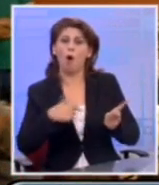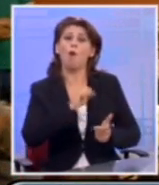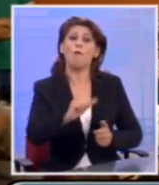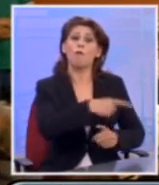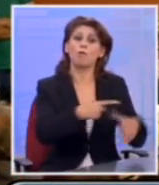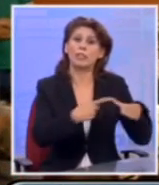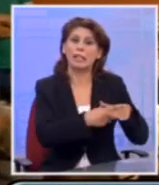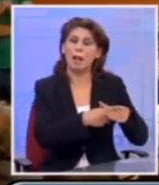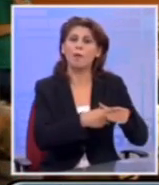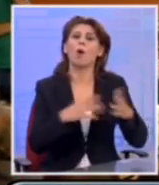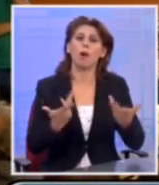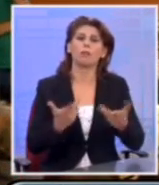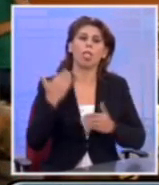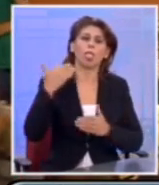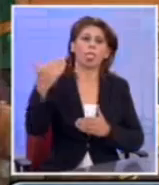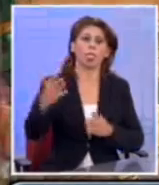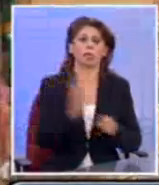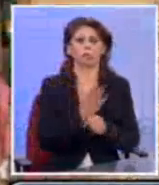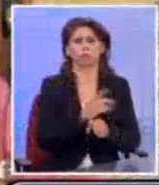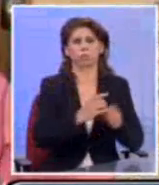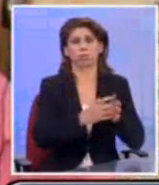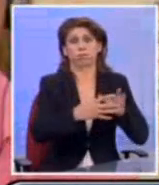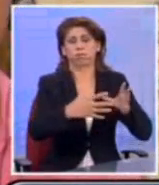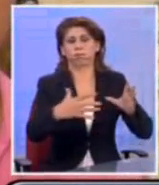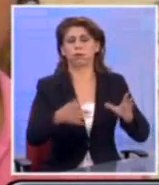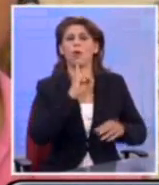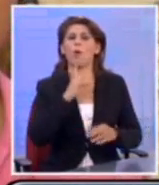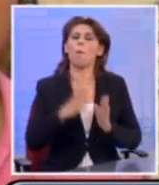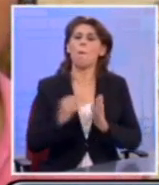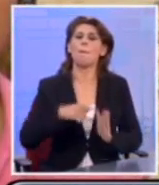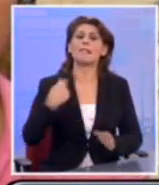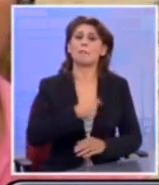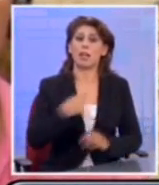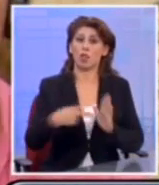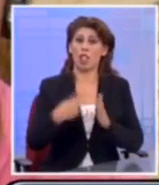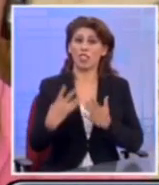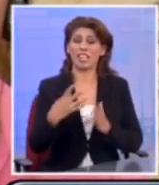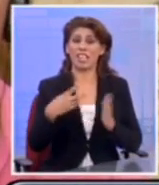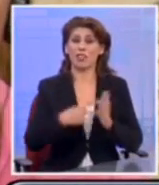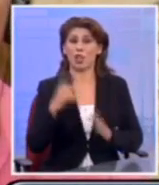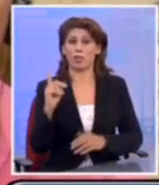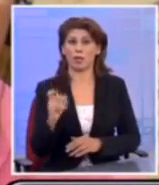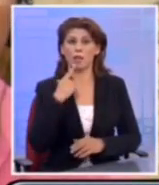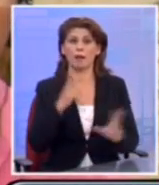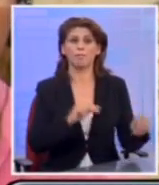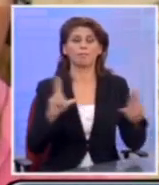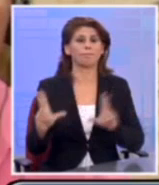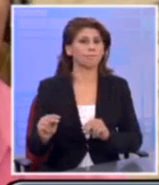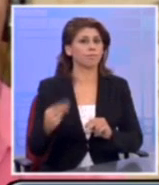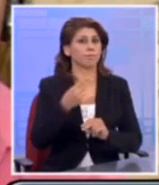ότι θα καταστραφεί αυτή η φούσκα. Όπως στην Ισπανία το 2009-2010 υπάρχουν κοινά